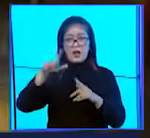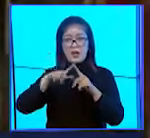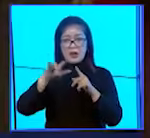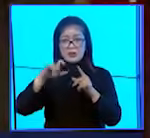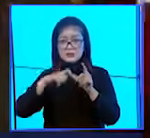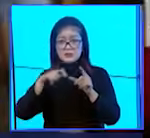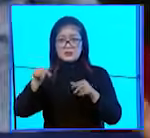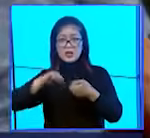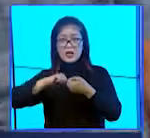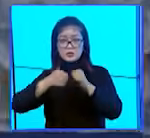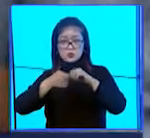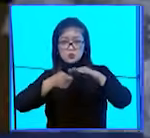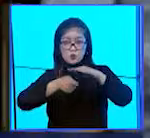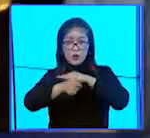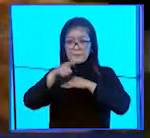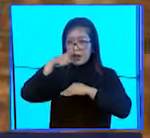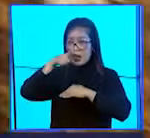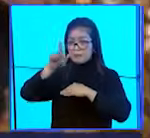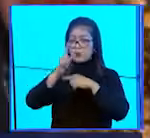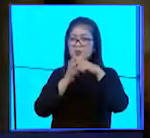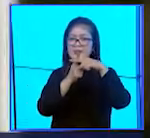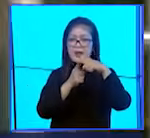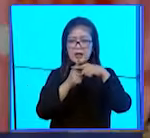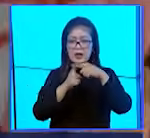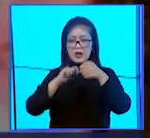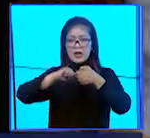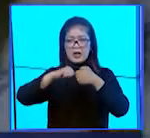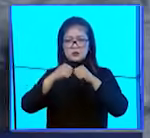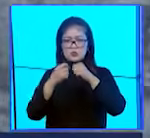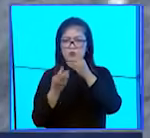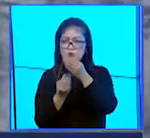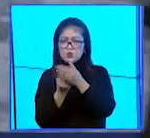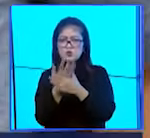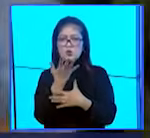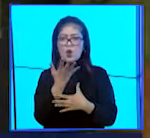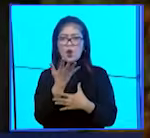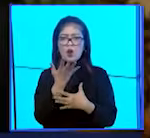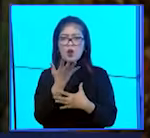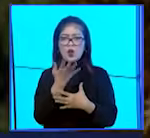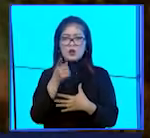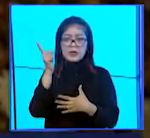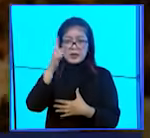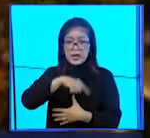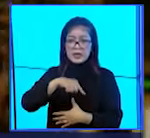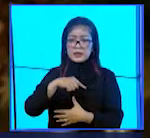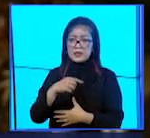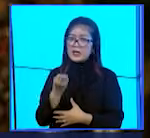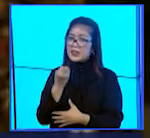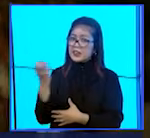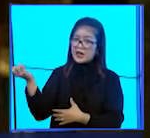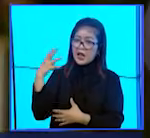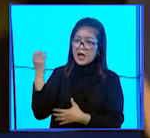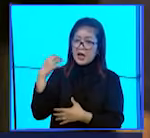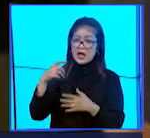perkara suap di Lampung Tengah. Kasus ini juga bermula dari keterangan Mustafa selaku